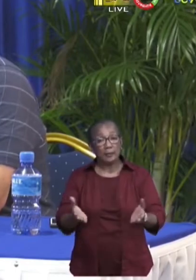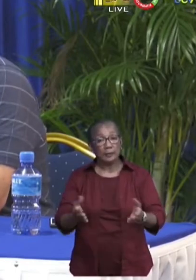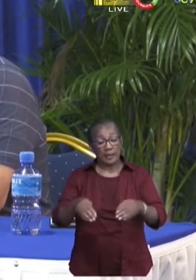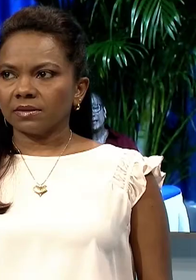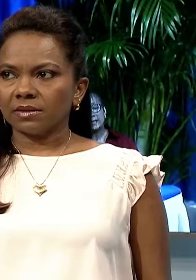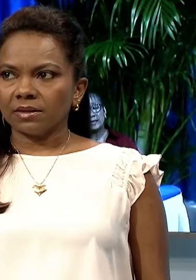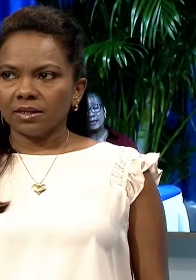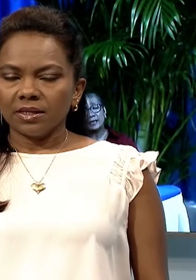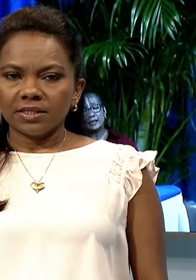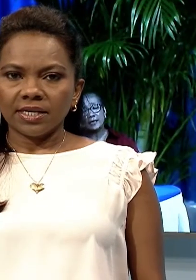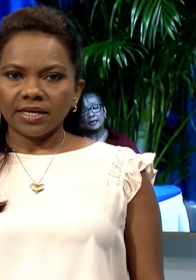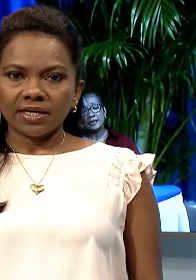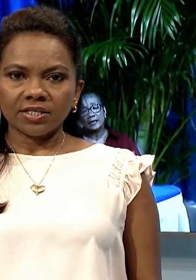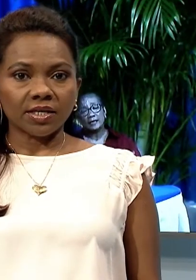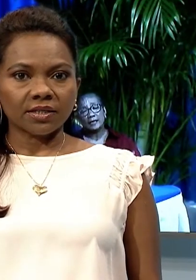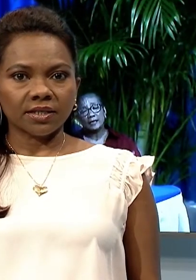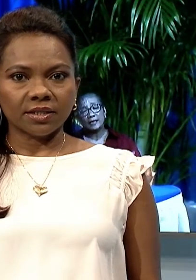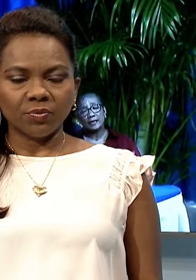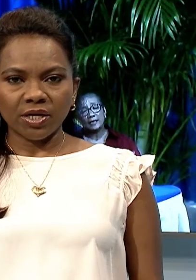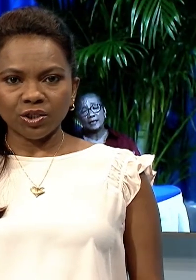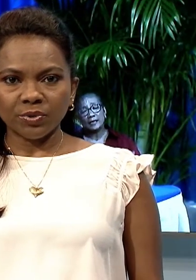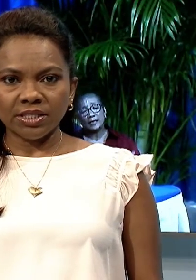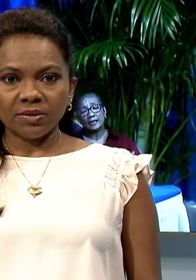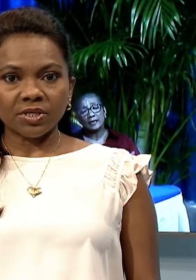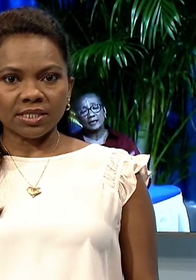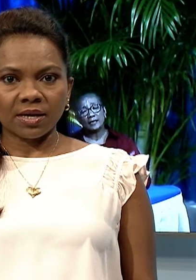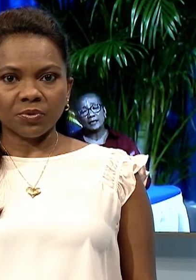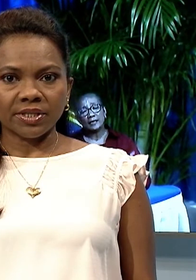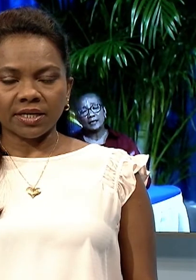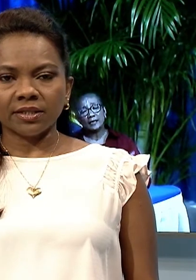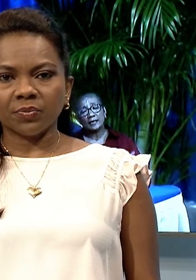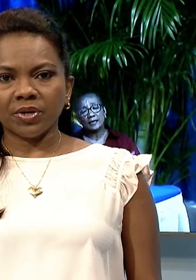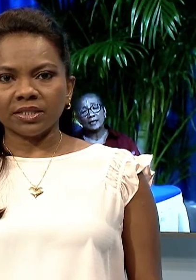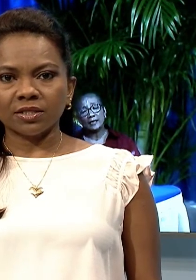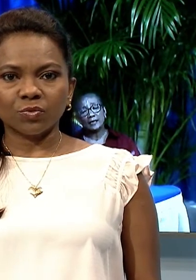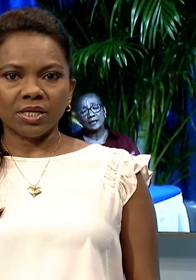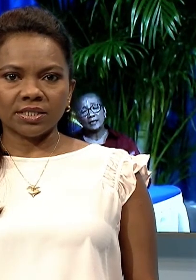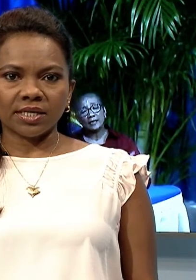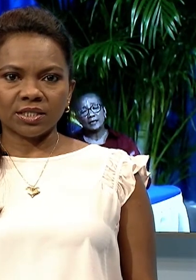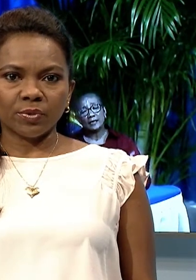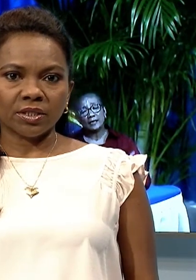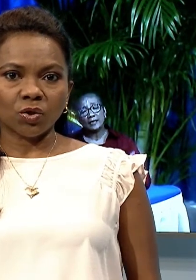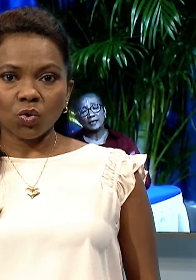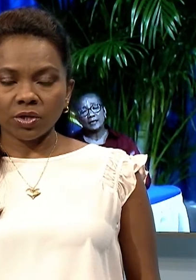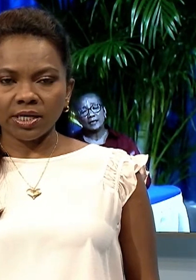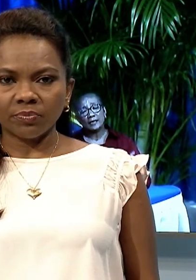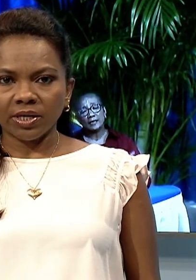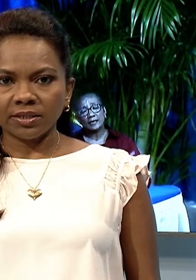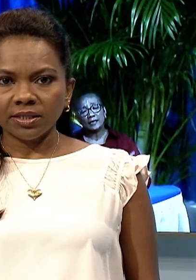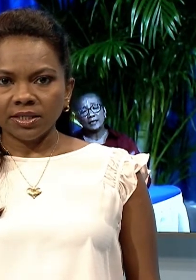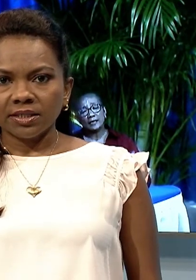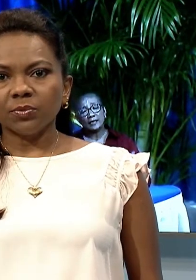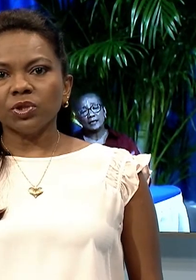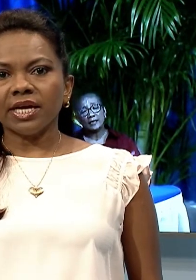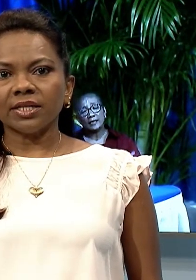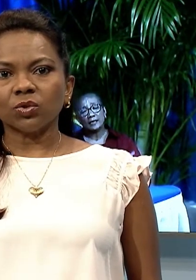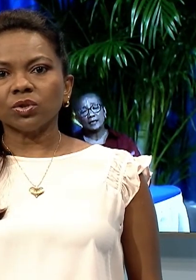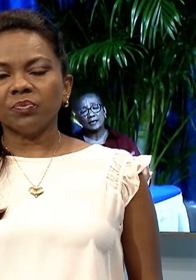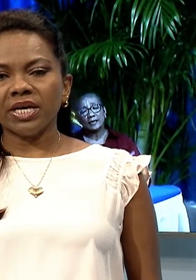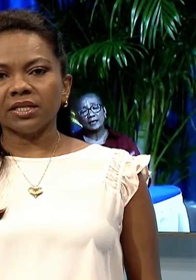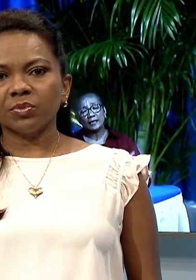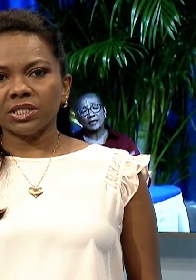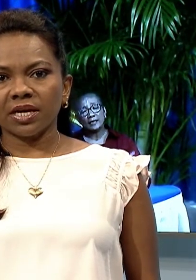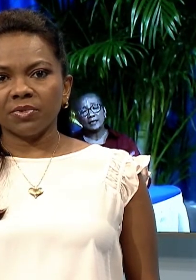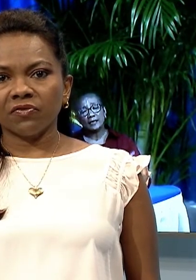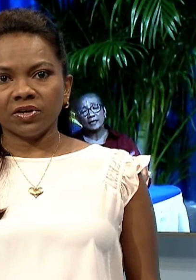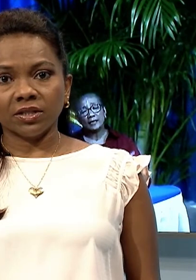grenzen. Slijngaard zegt dat het managementteam samen met andere partners bezig is met een concreet plan dat moet leiden tot